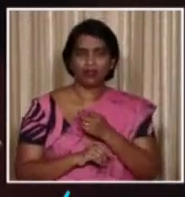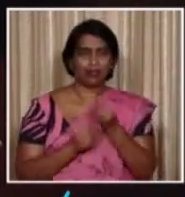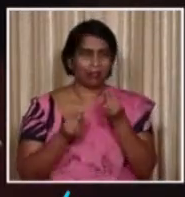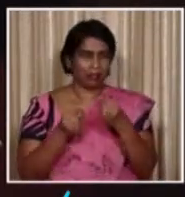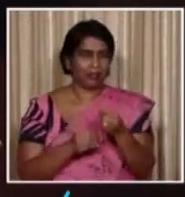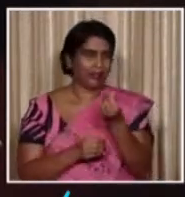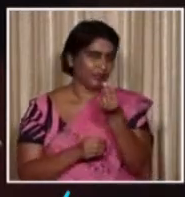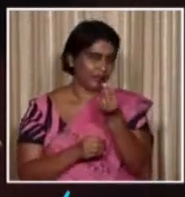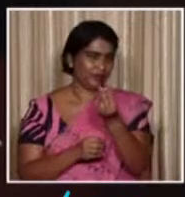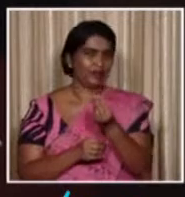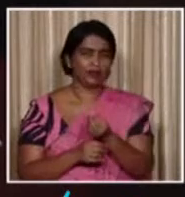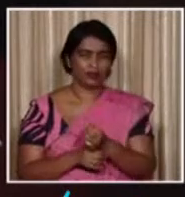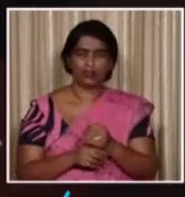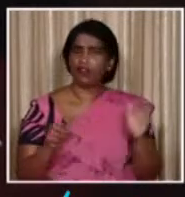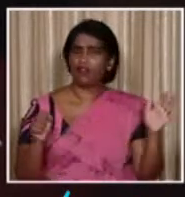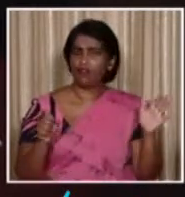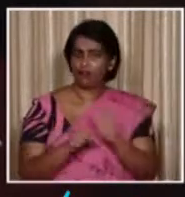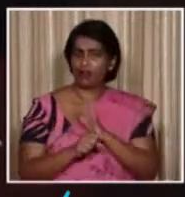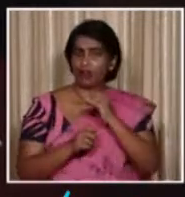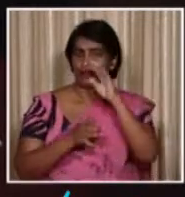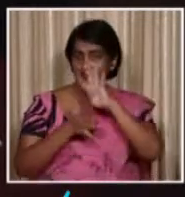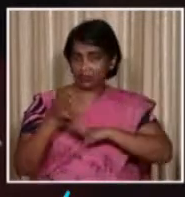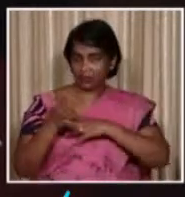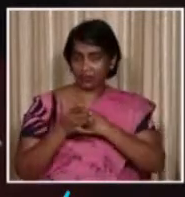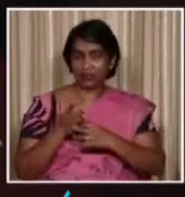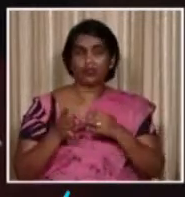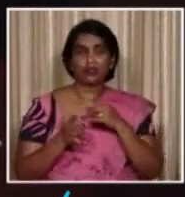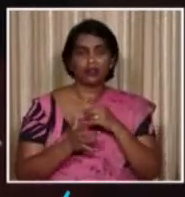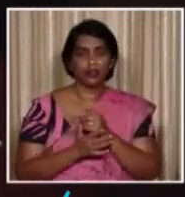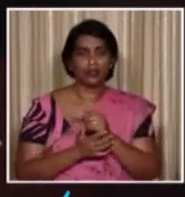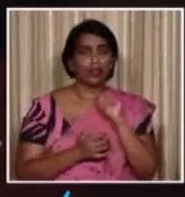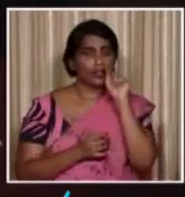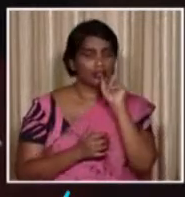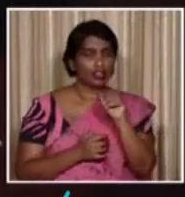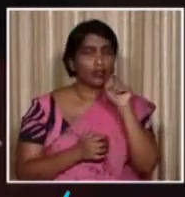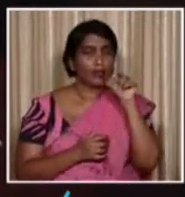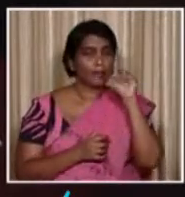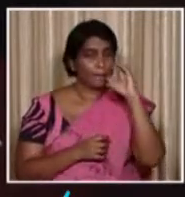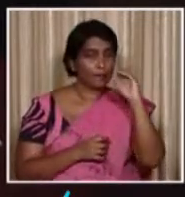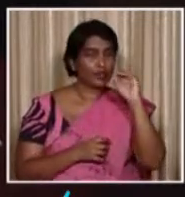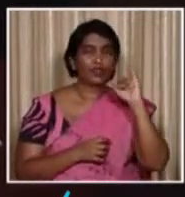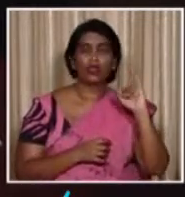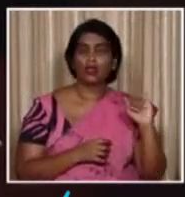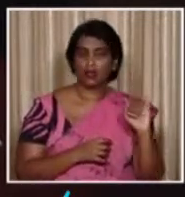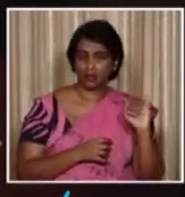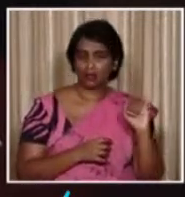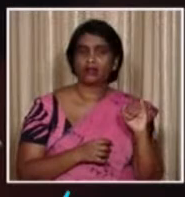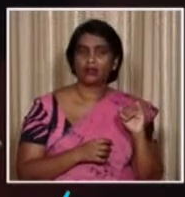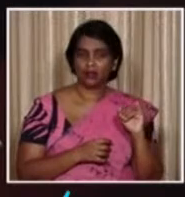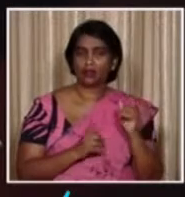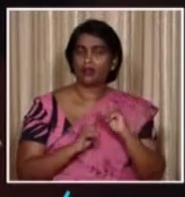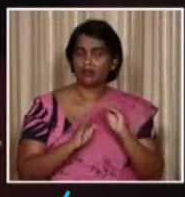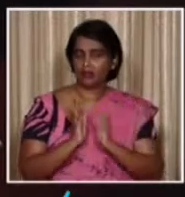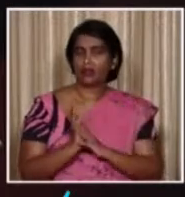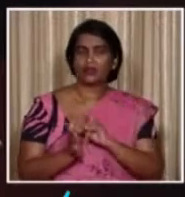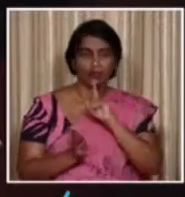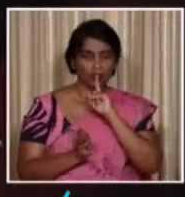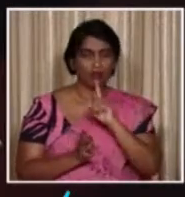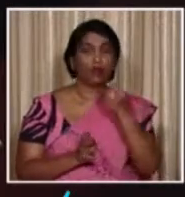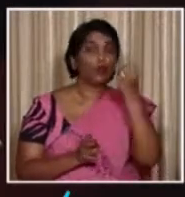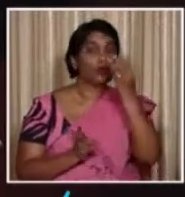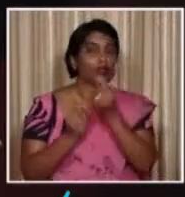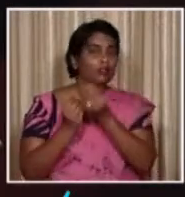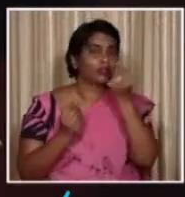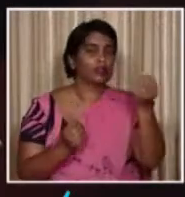සුළු මුදලක් සම්පූර්ණ අයවැයෙන් 100ට දශම 0.6යි මා අගමැතිතුමාගෙන් අහන්න කැමති කවද්ද